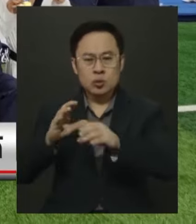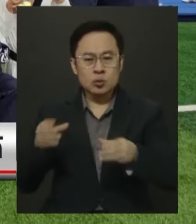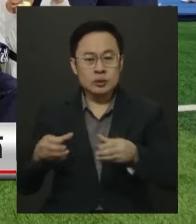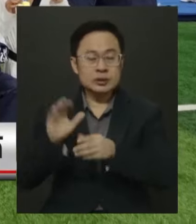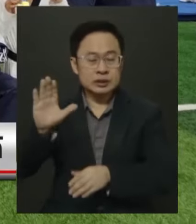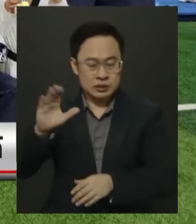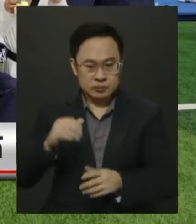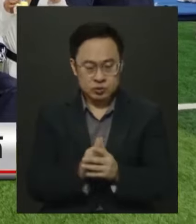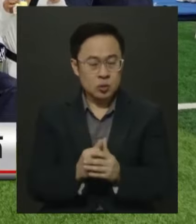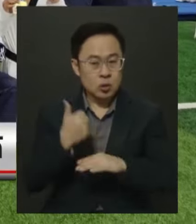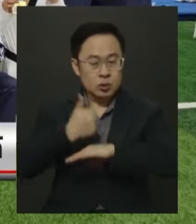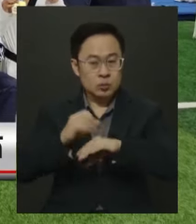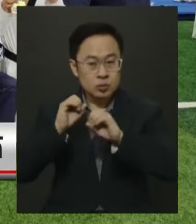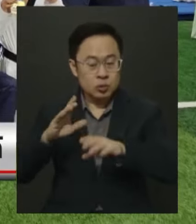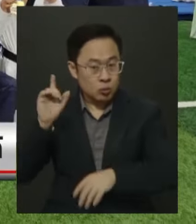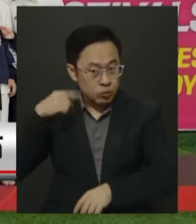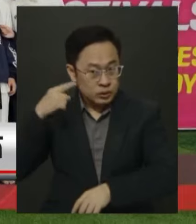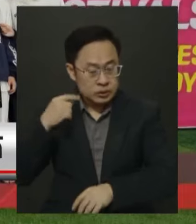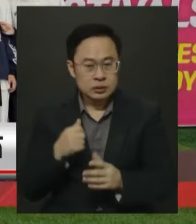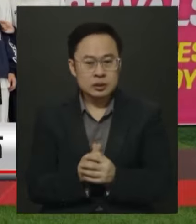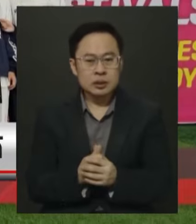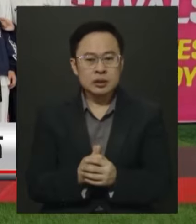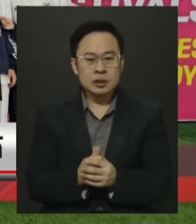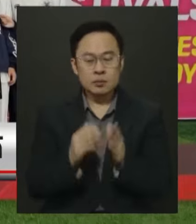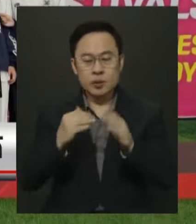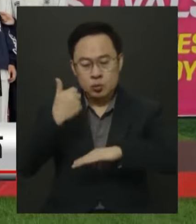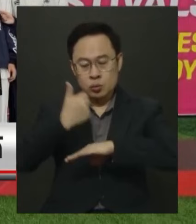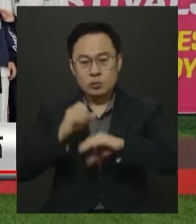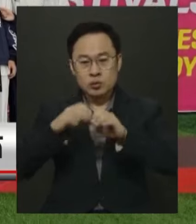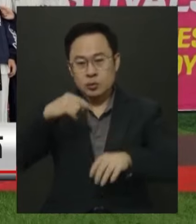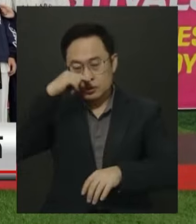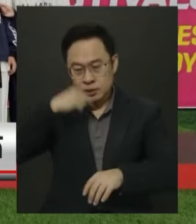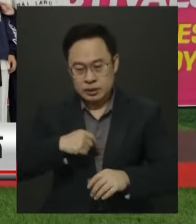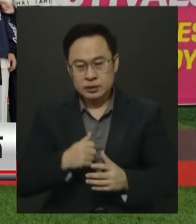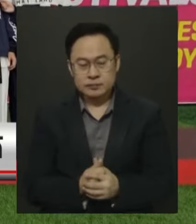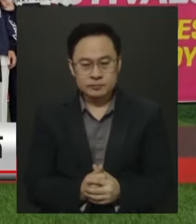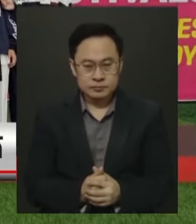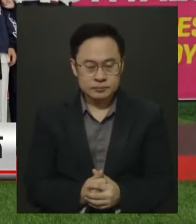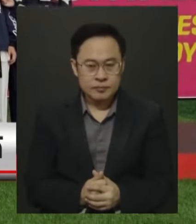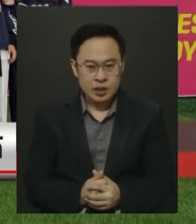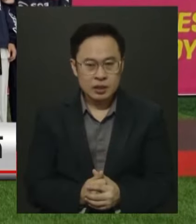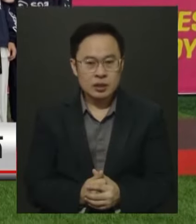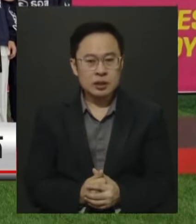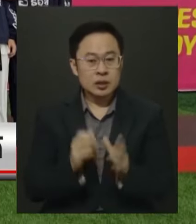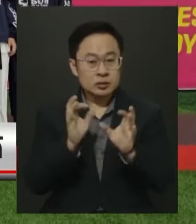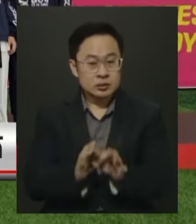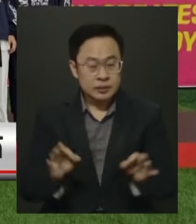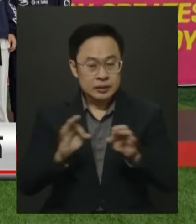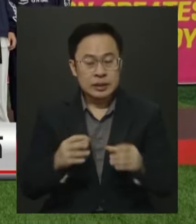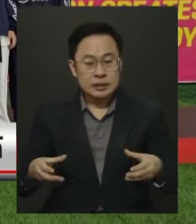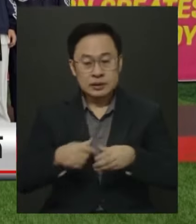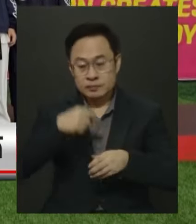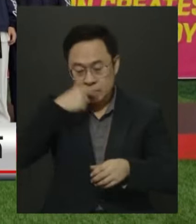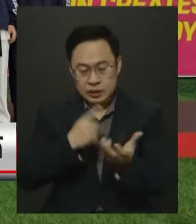โค้ชยอดเยี่ยมหญิงค่ะเป็นของวิชิตสิทธิกันนะคะนอกจากนี้ทีมไทยค่ะยังคว้าถ้วยคะแนนรวม